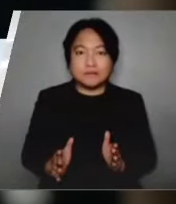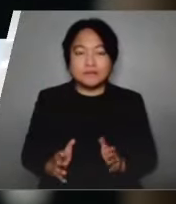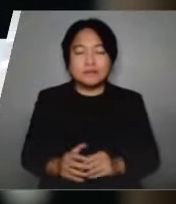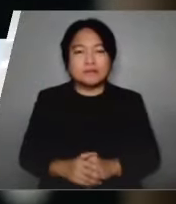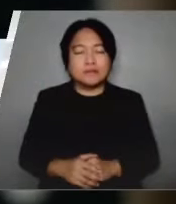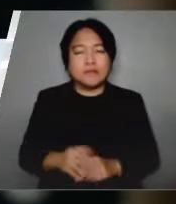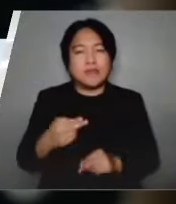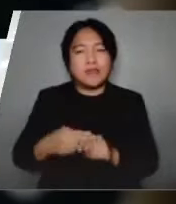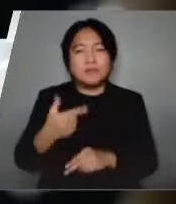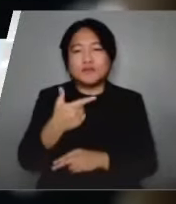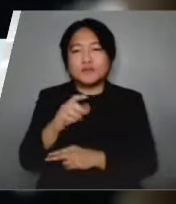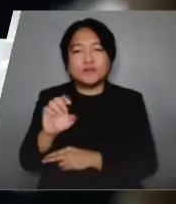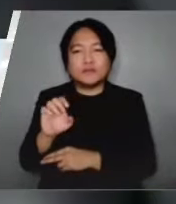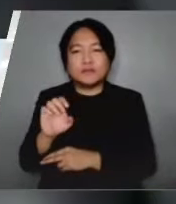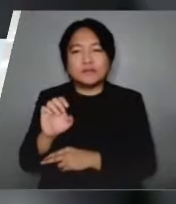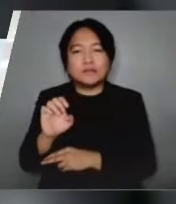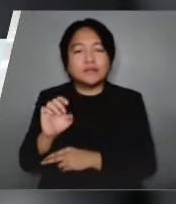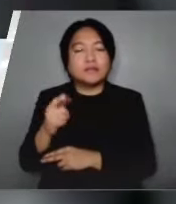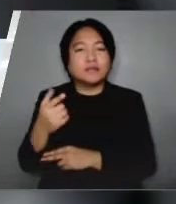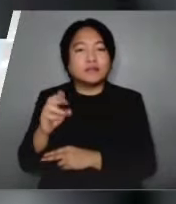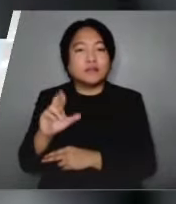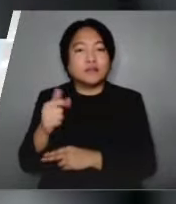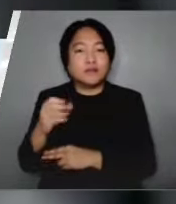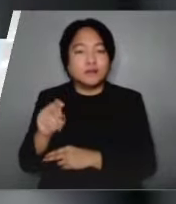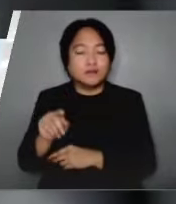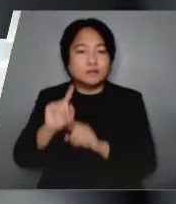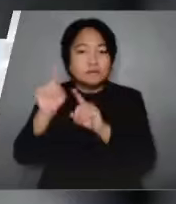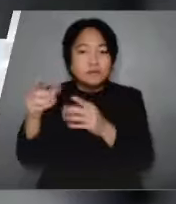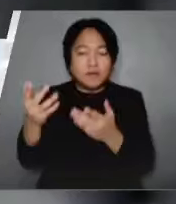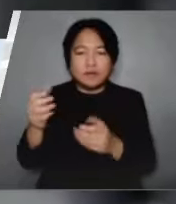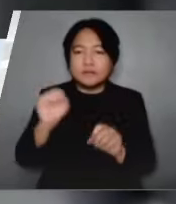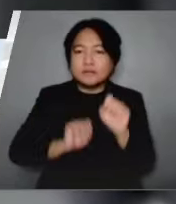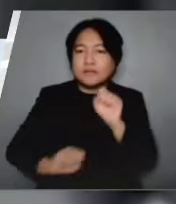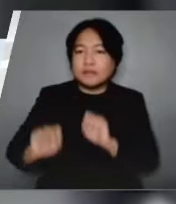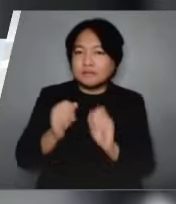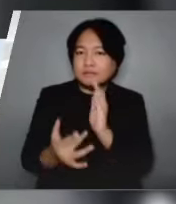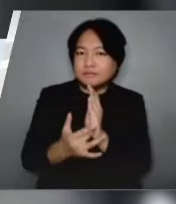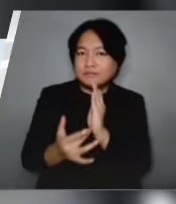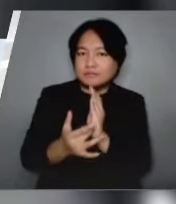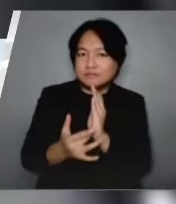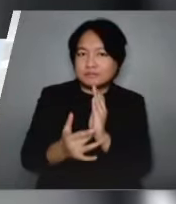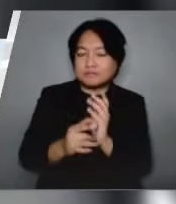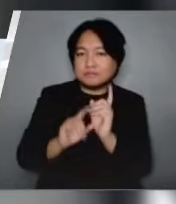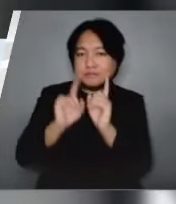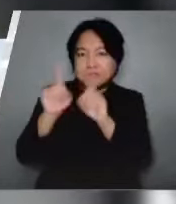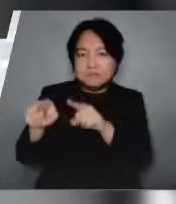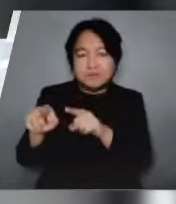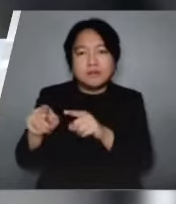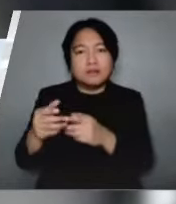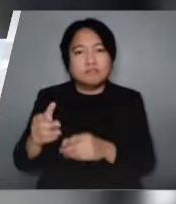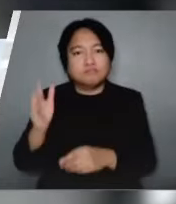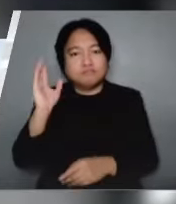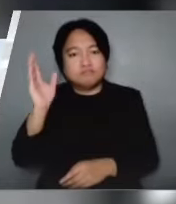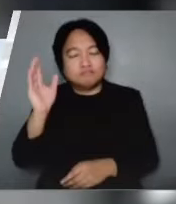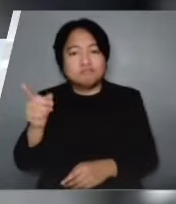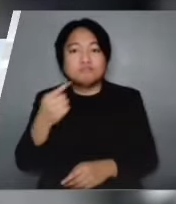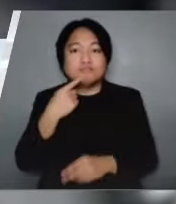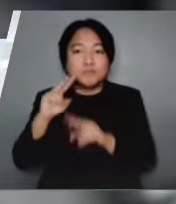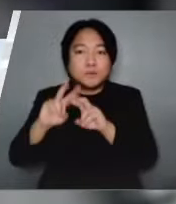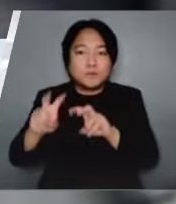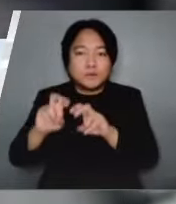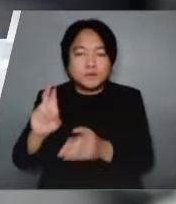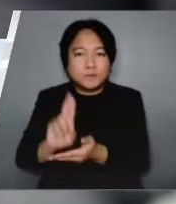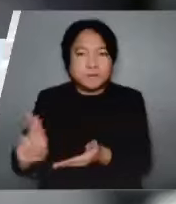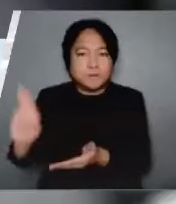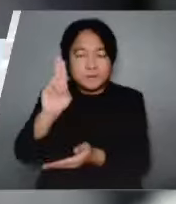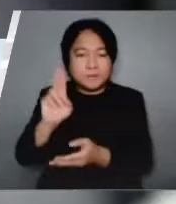Korea Advanced Institute of Science and Technology. Ayon sa Research University, magtatagal